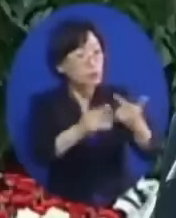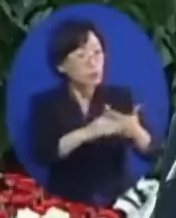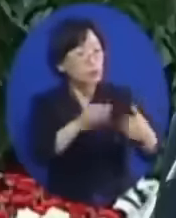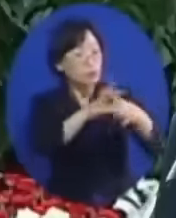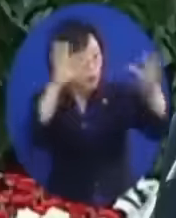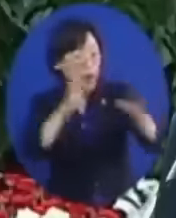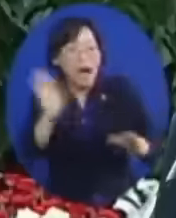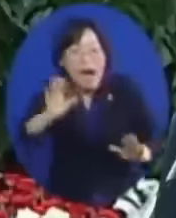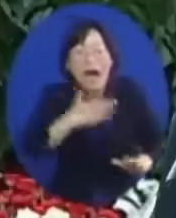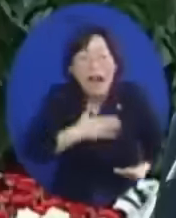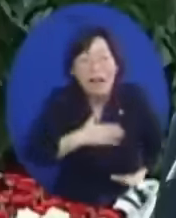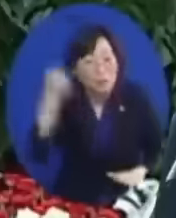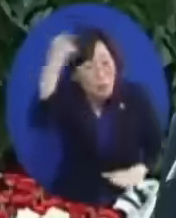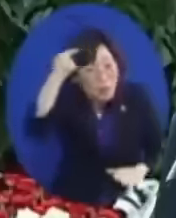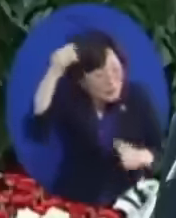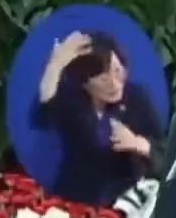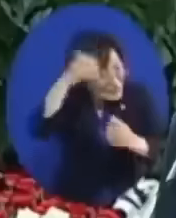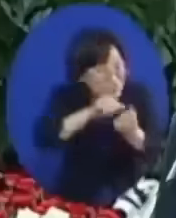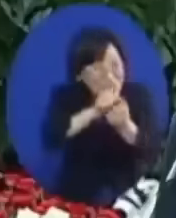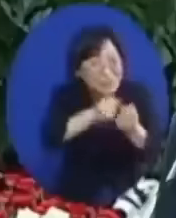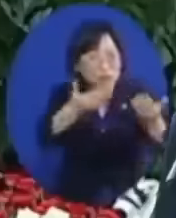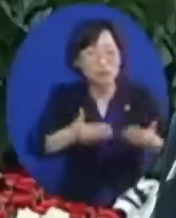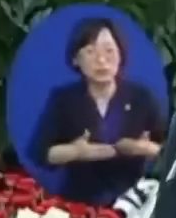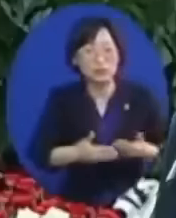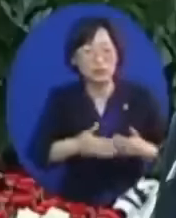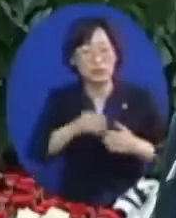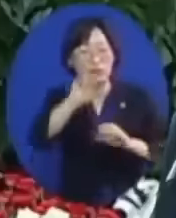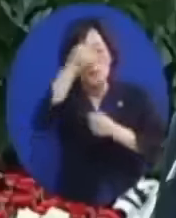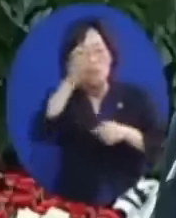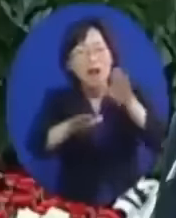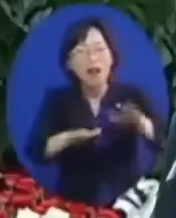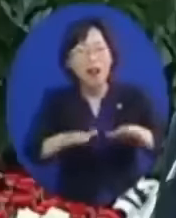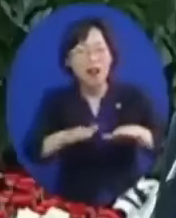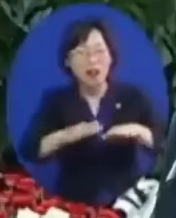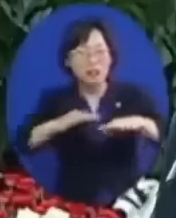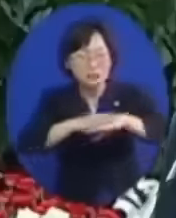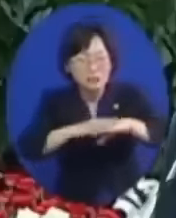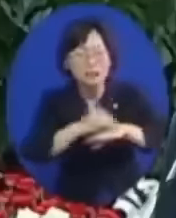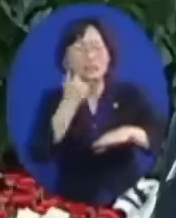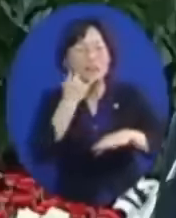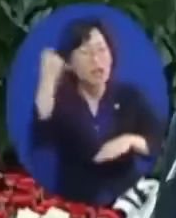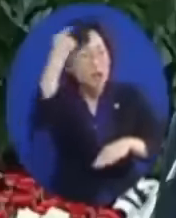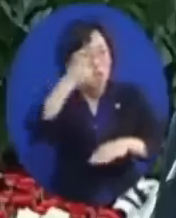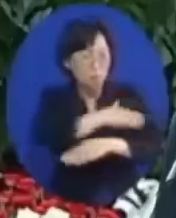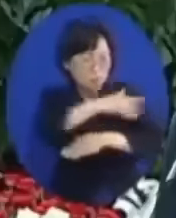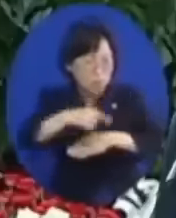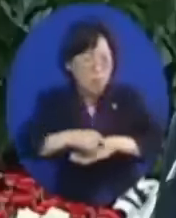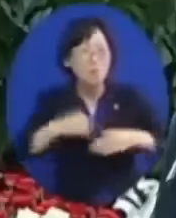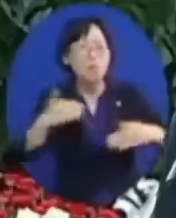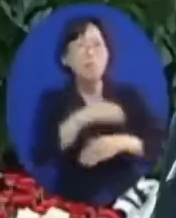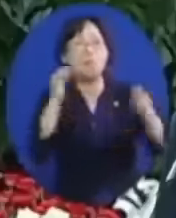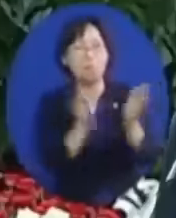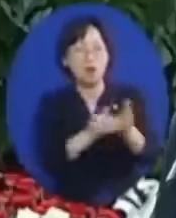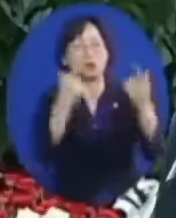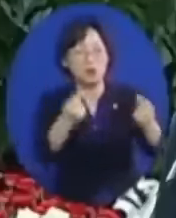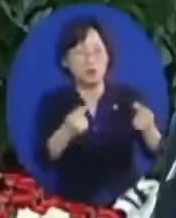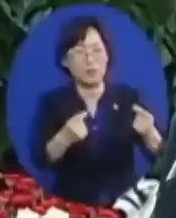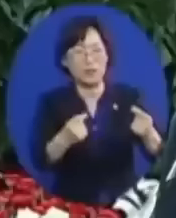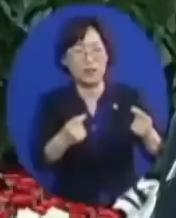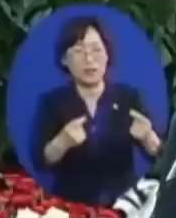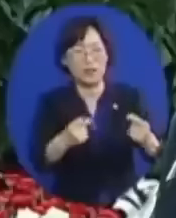씻겨주십시오. 발만 씻으면 전신은 깨끗하기 때문에 머리까지 씻을 필요 없다. 한번 목욕한 사람은 발만 씻으면